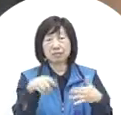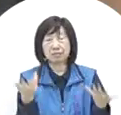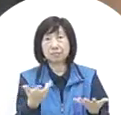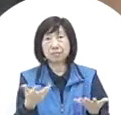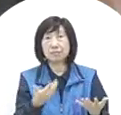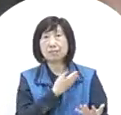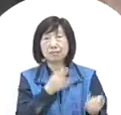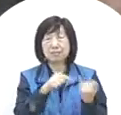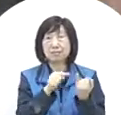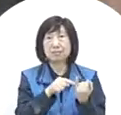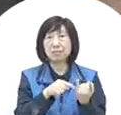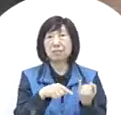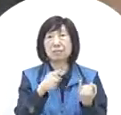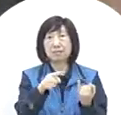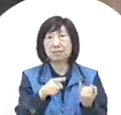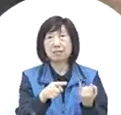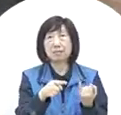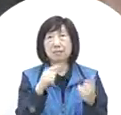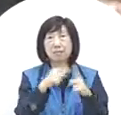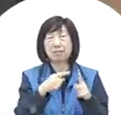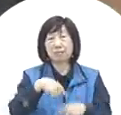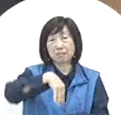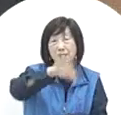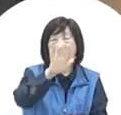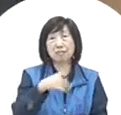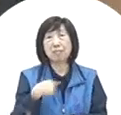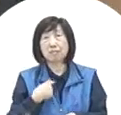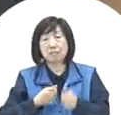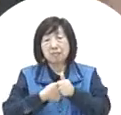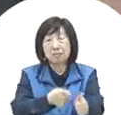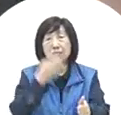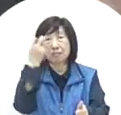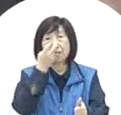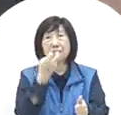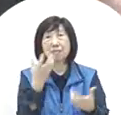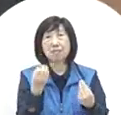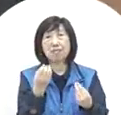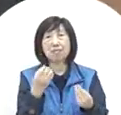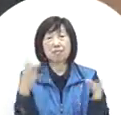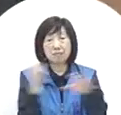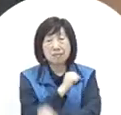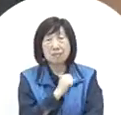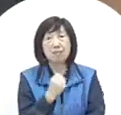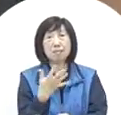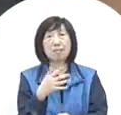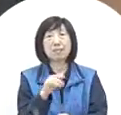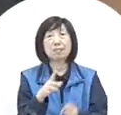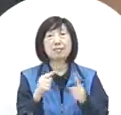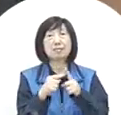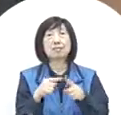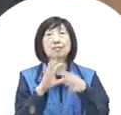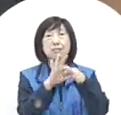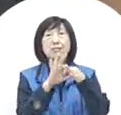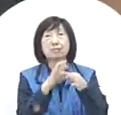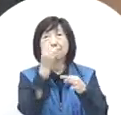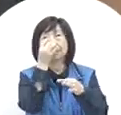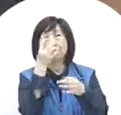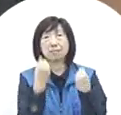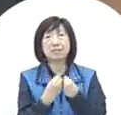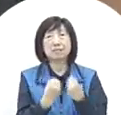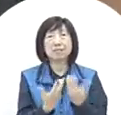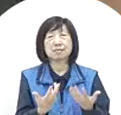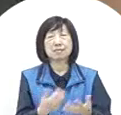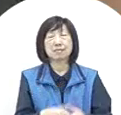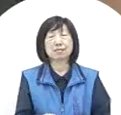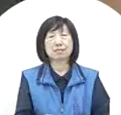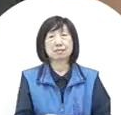人消失在警方的掌握之下，失联，有没有失联？有没有？ 保远，当时这个